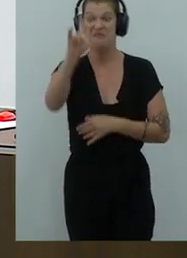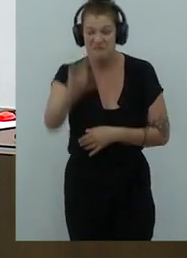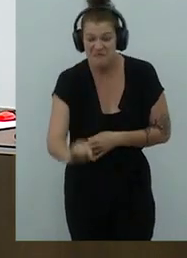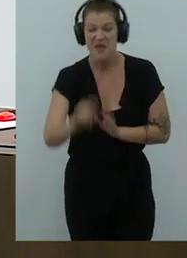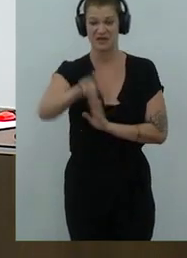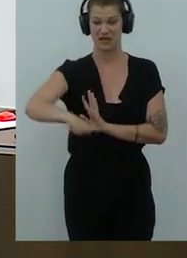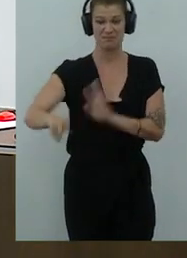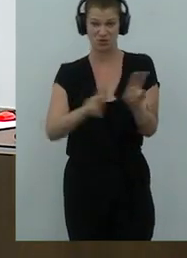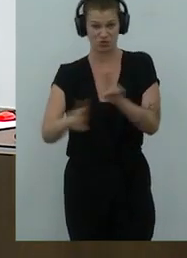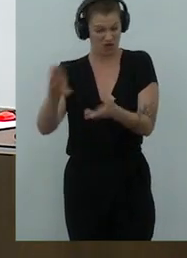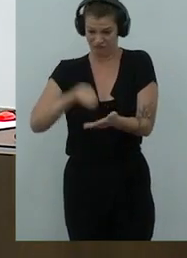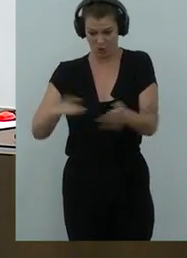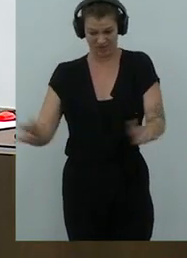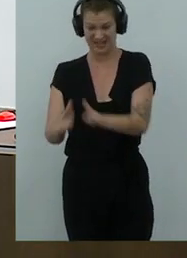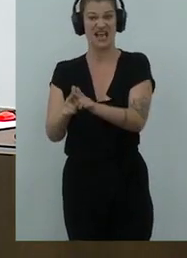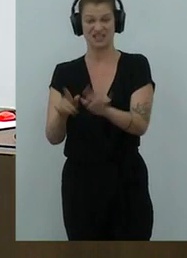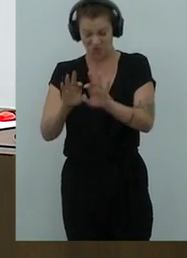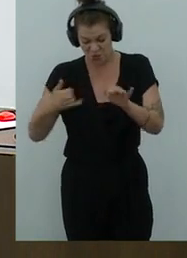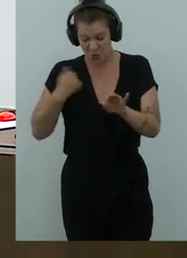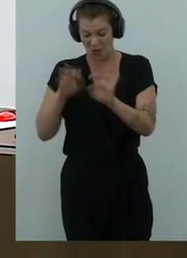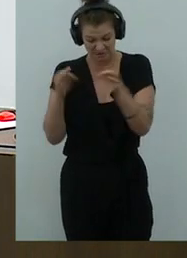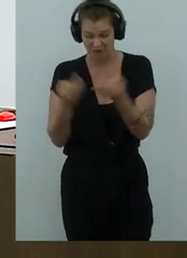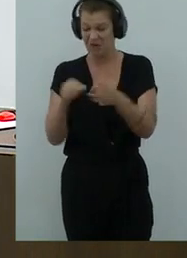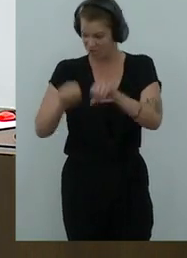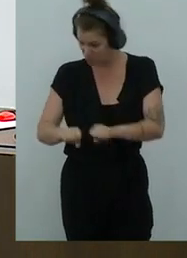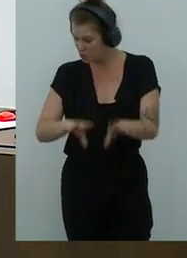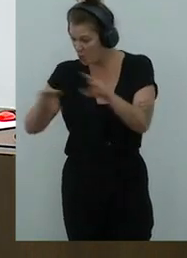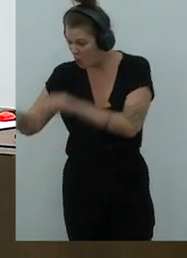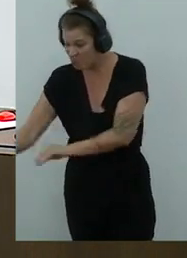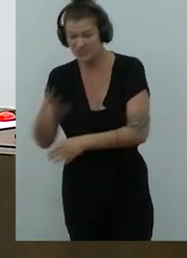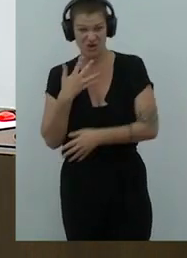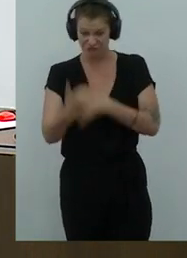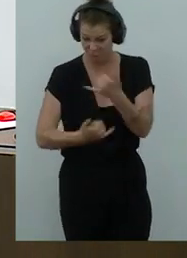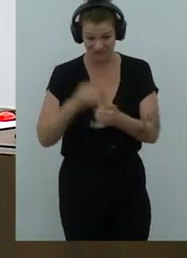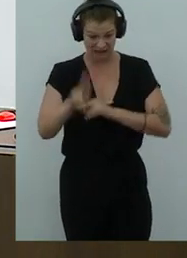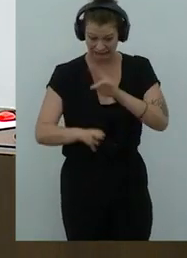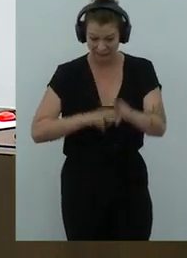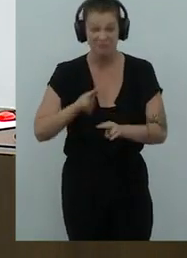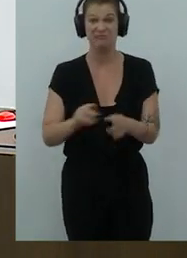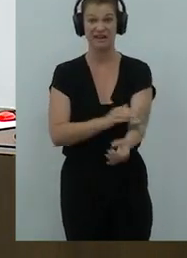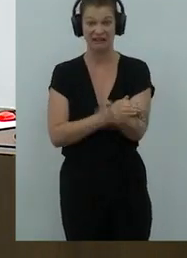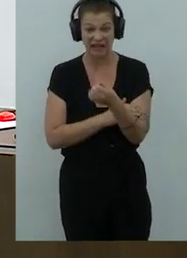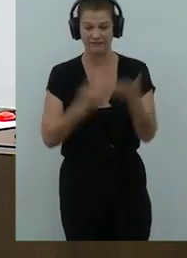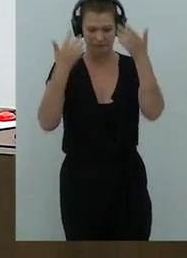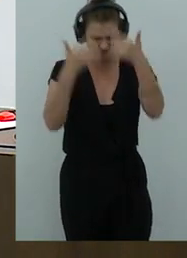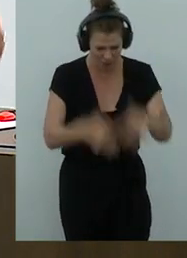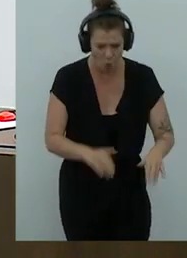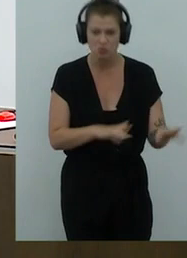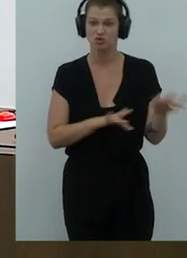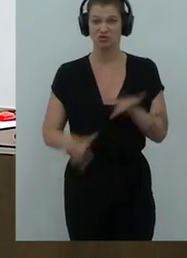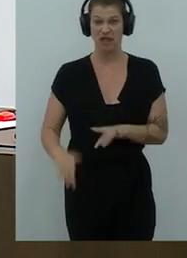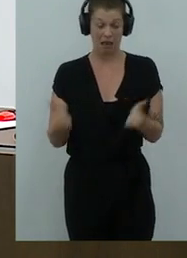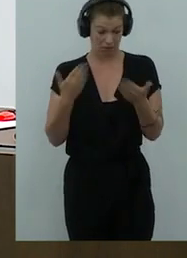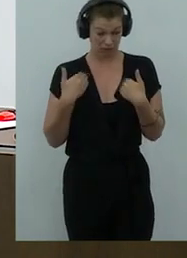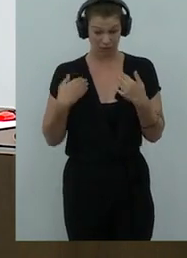jetzt schon wegziehen. In 5 Jahren wird der Mangel an Pflegekräften vielleicht noch größer sein. In 5 Jahren werden die Klimaziele noch weiter entfernt sein. Und jetzt komme ich schon zum Schluss,